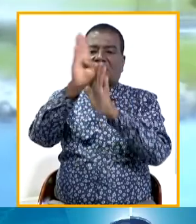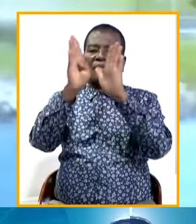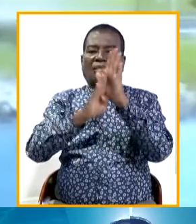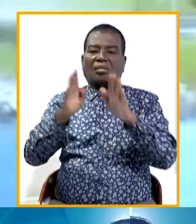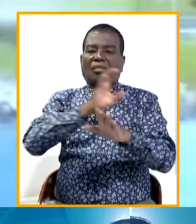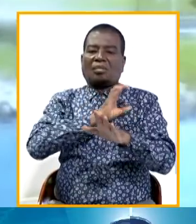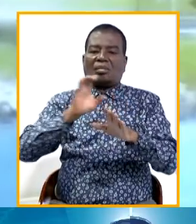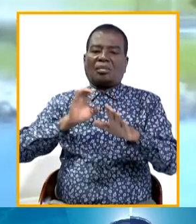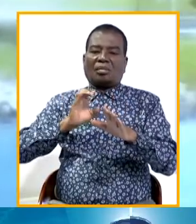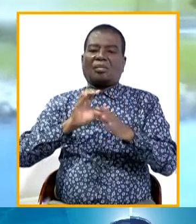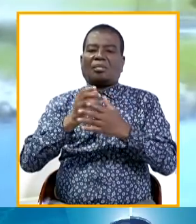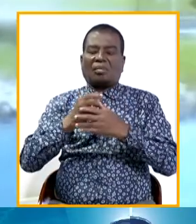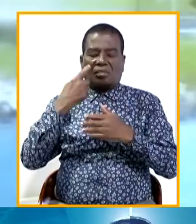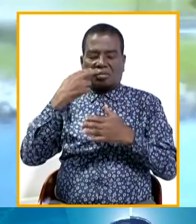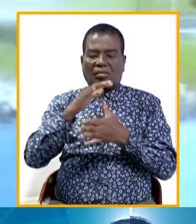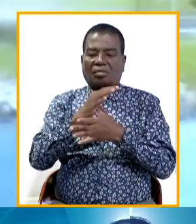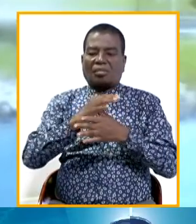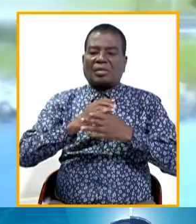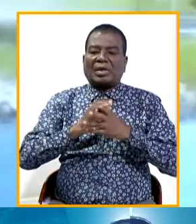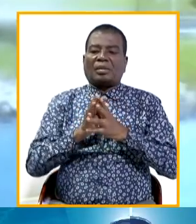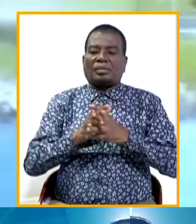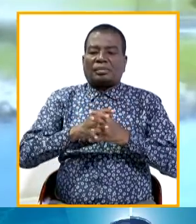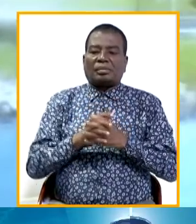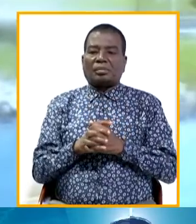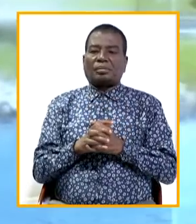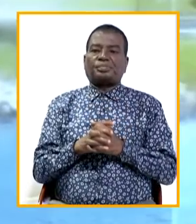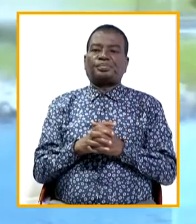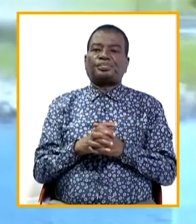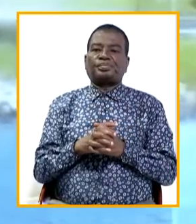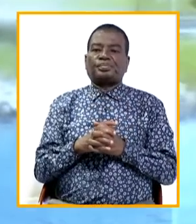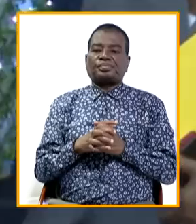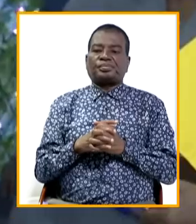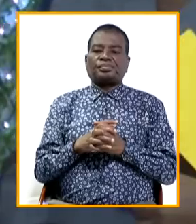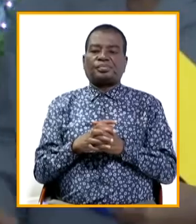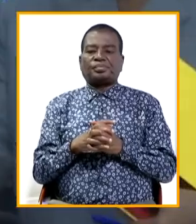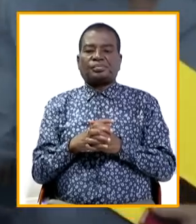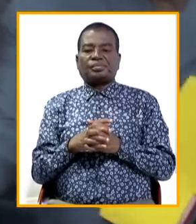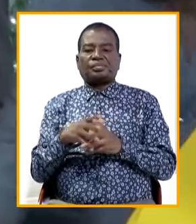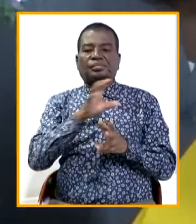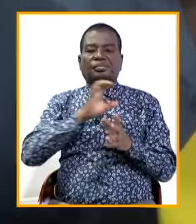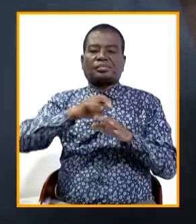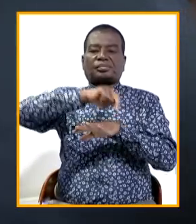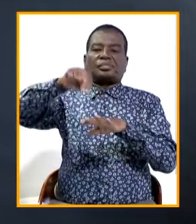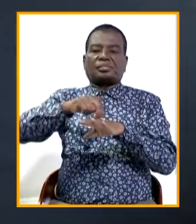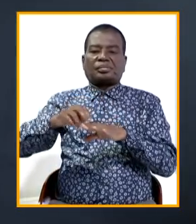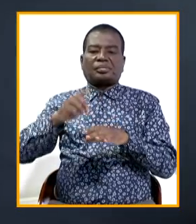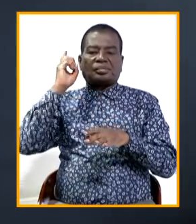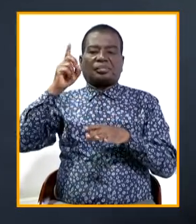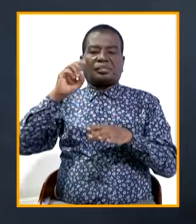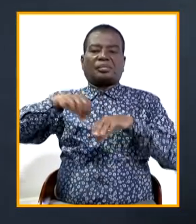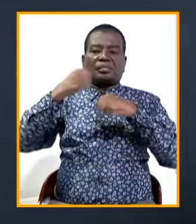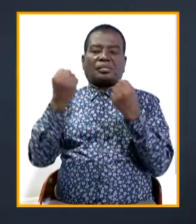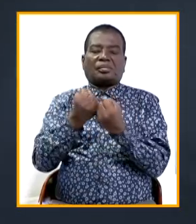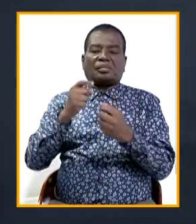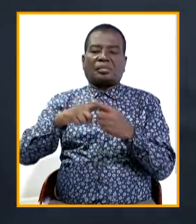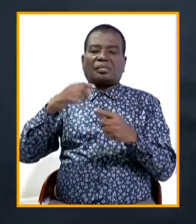Conseil. On en sait plus avec Patricia Omouetia et Abou Sor. Le Conseil national du dialogue social CNDS a 15